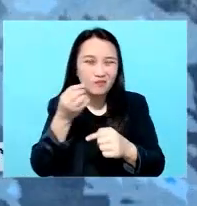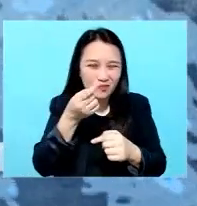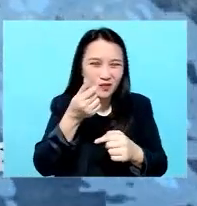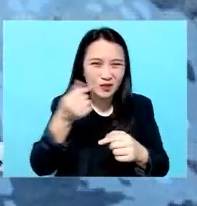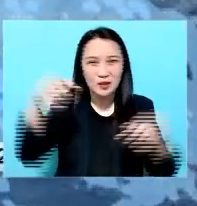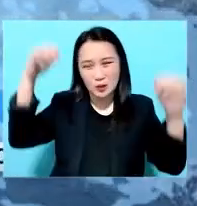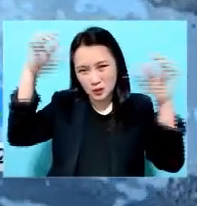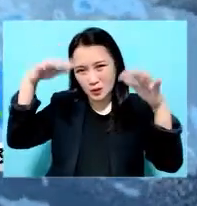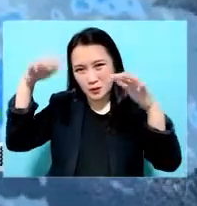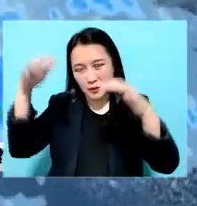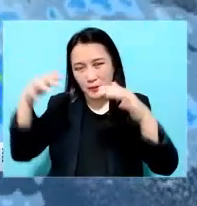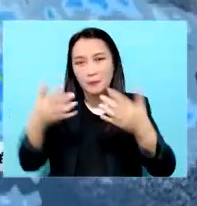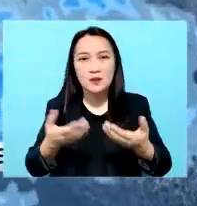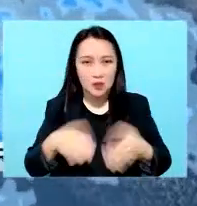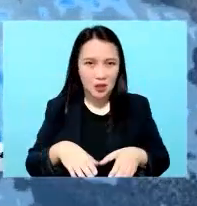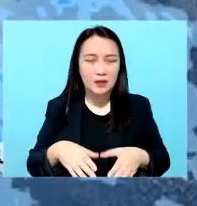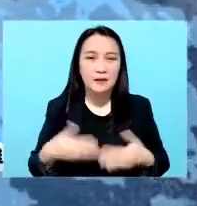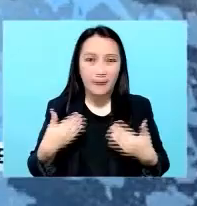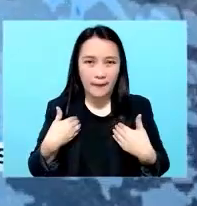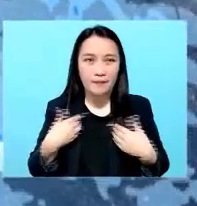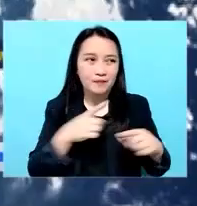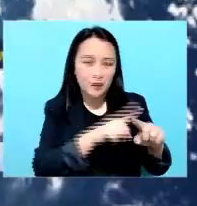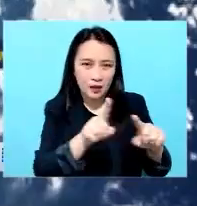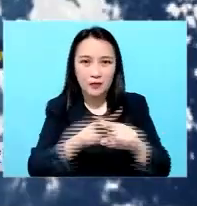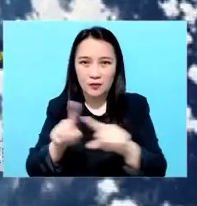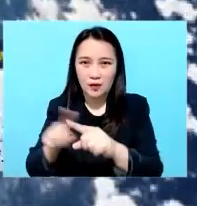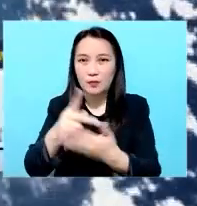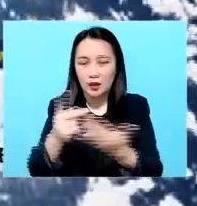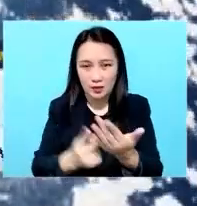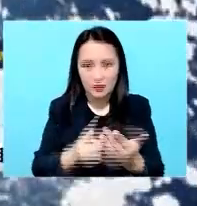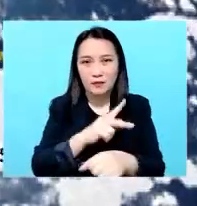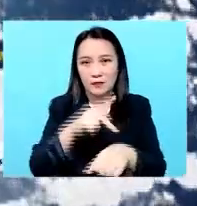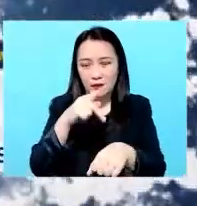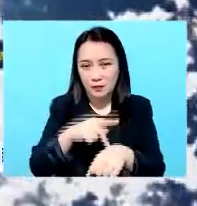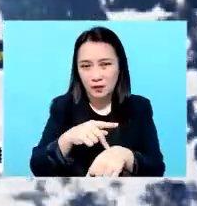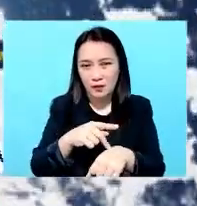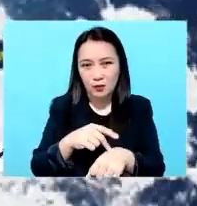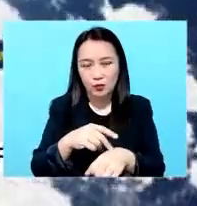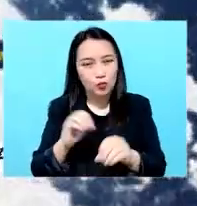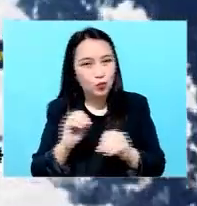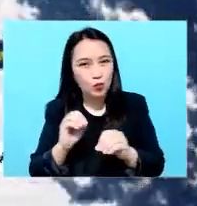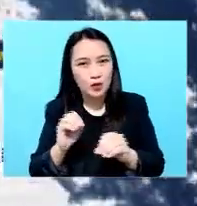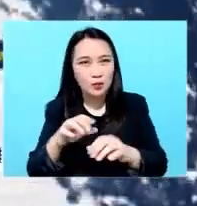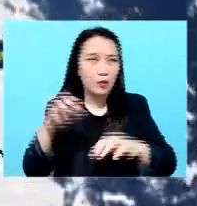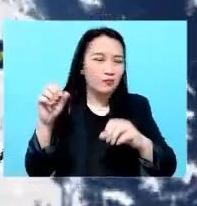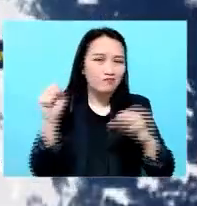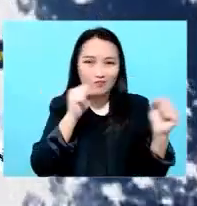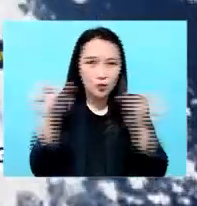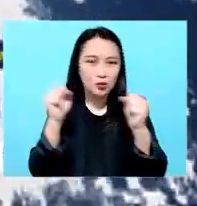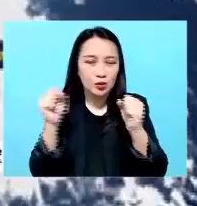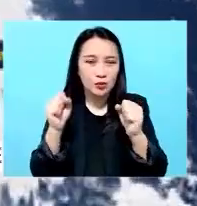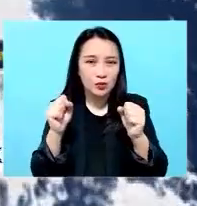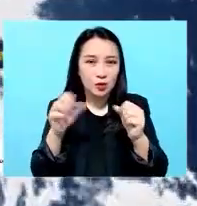tsansa ng mga pag-ulan sa iba pang bahagi ng bansa. Wala namang namataang sama ng panahon ang pag-asa sa loob o labas